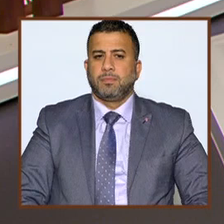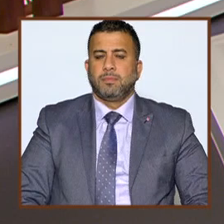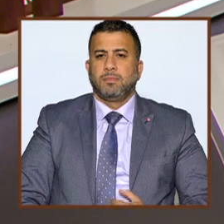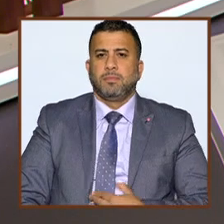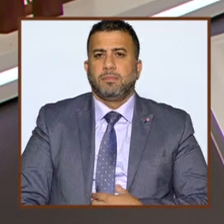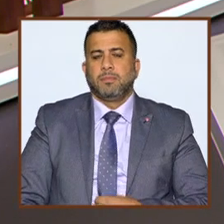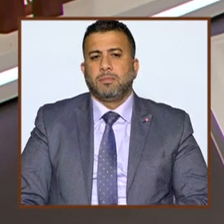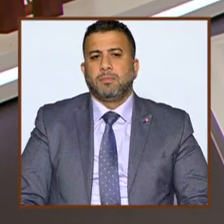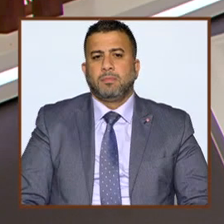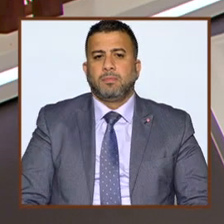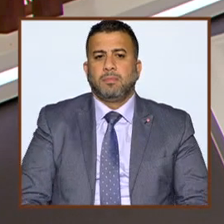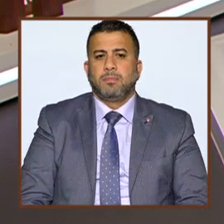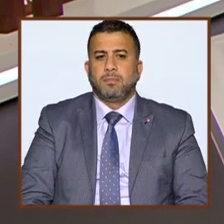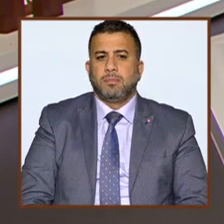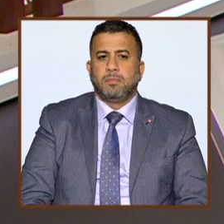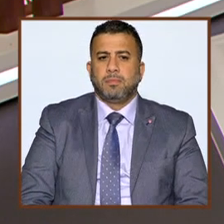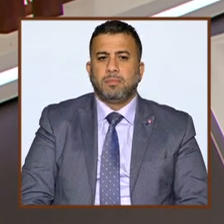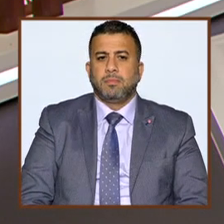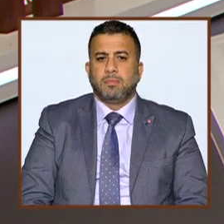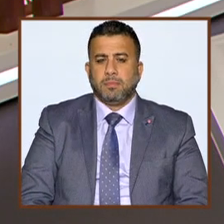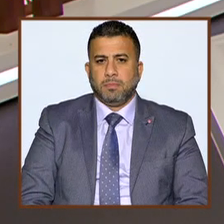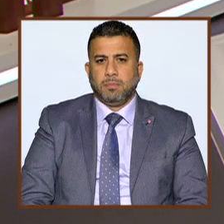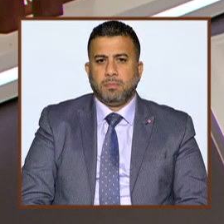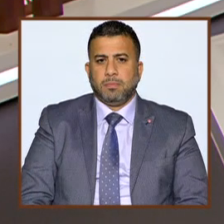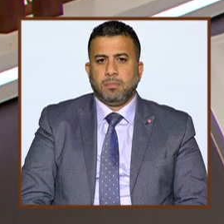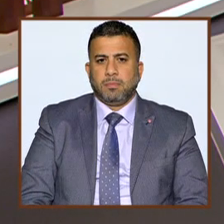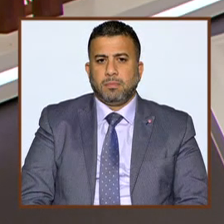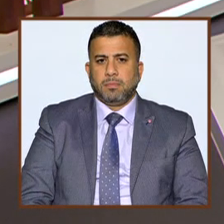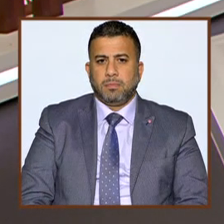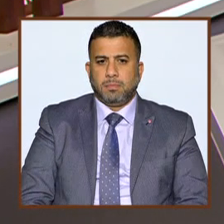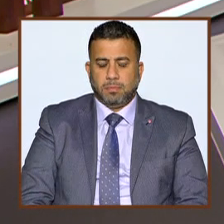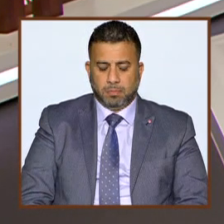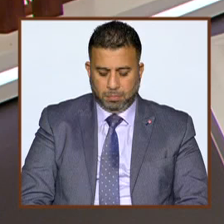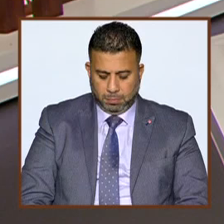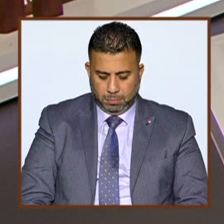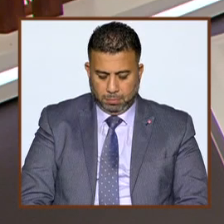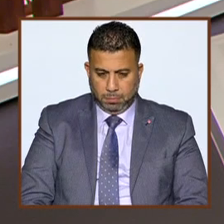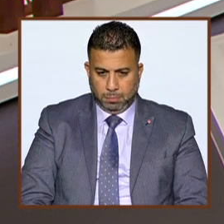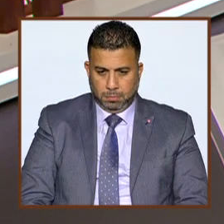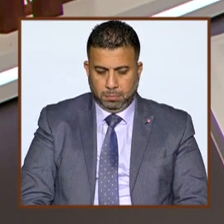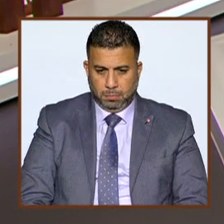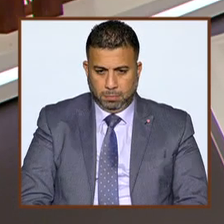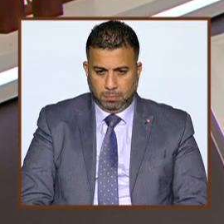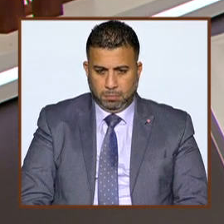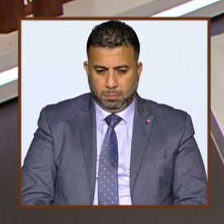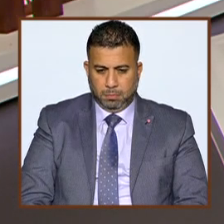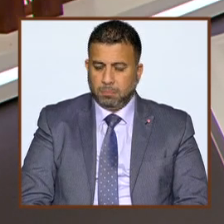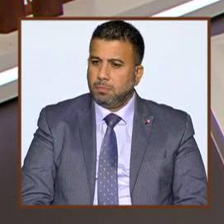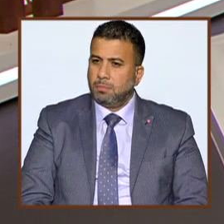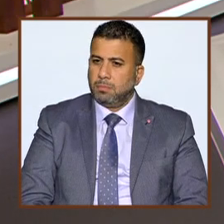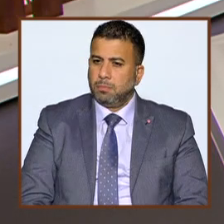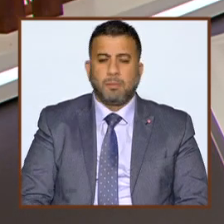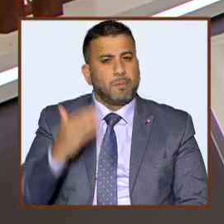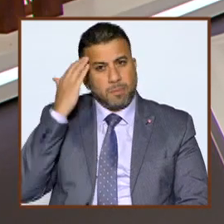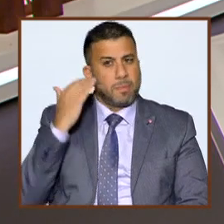ام سيف. أم سيف من العراق وينها؟